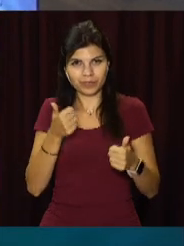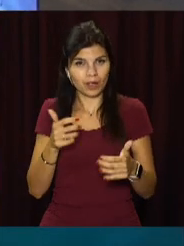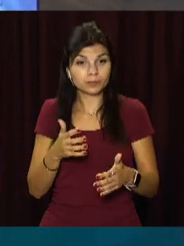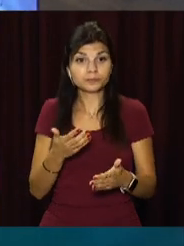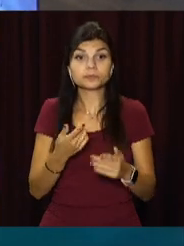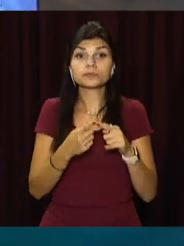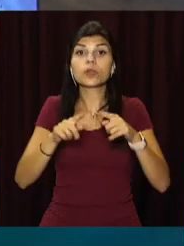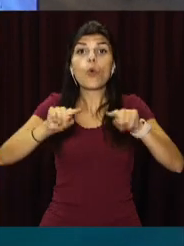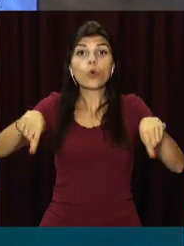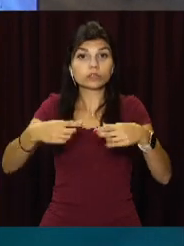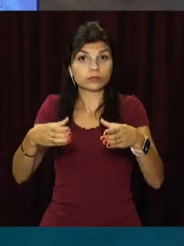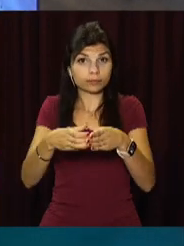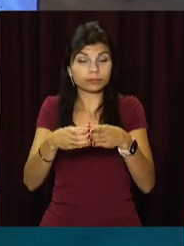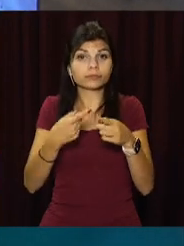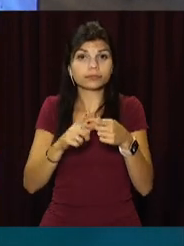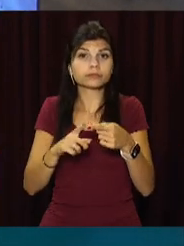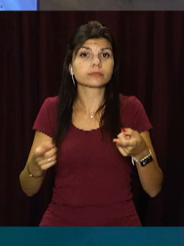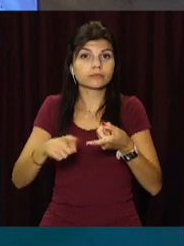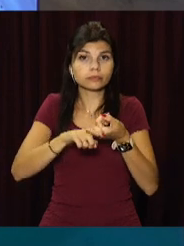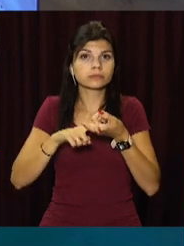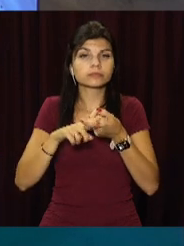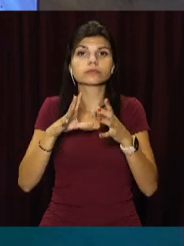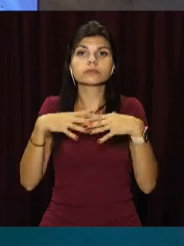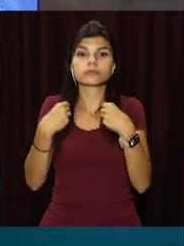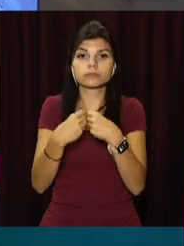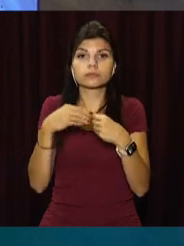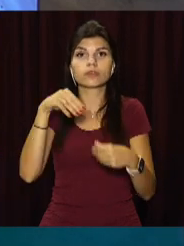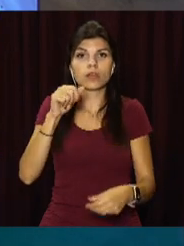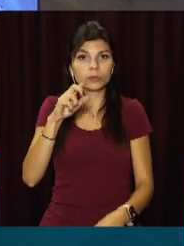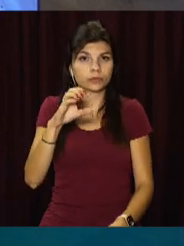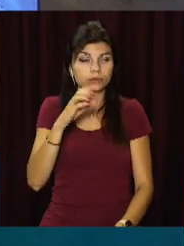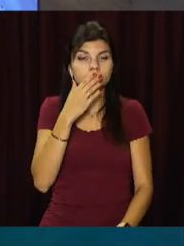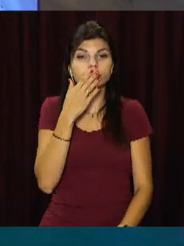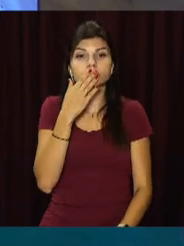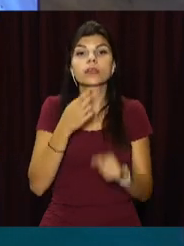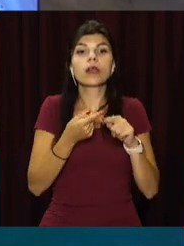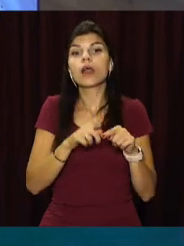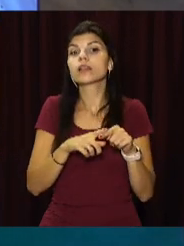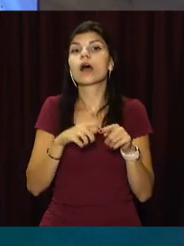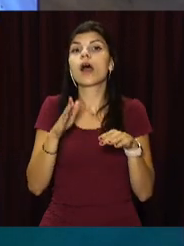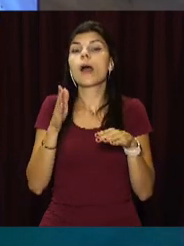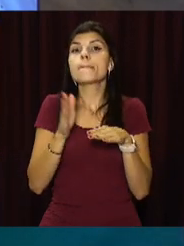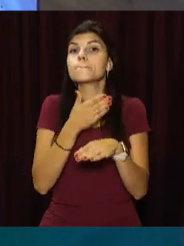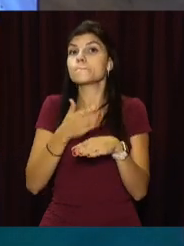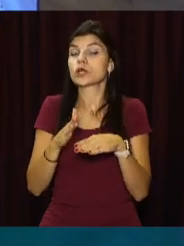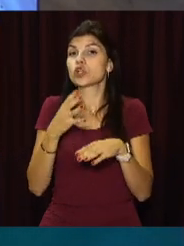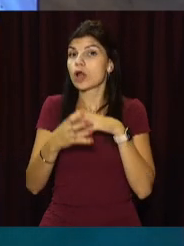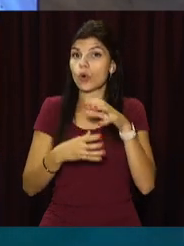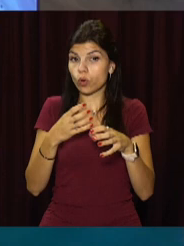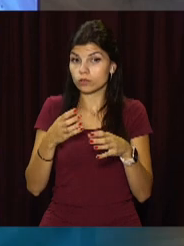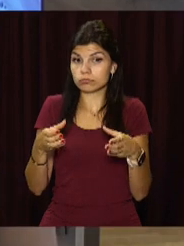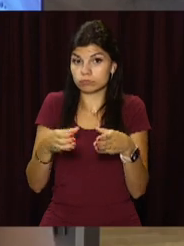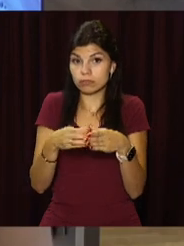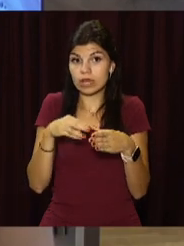Одна з таких організацій – це об'єднання членів сімей загиблих ТАПС Україна. Це міжнародний відокремлений підрозділ